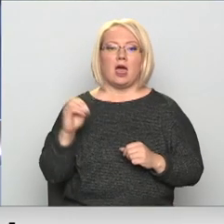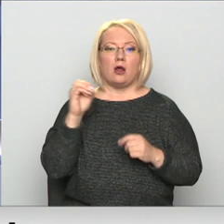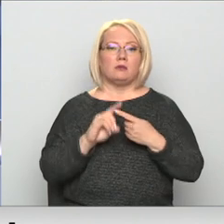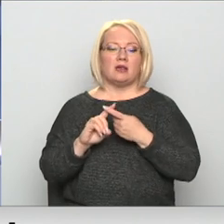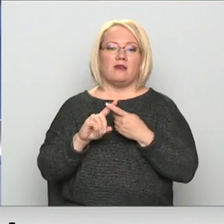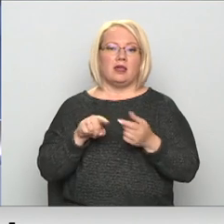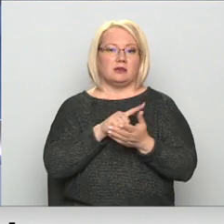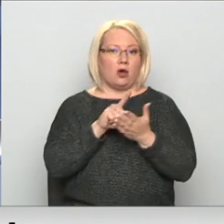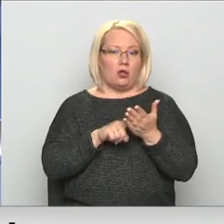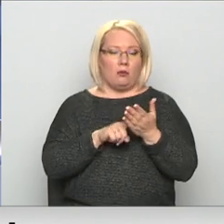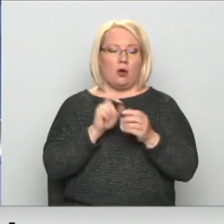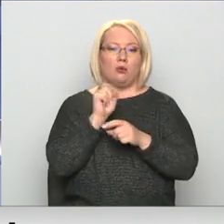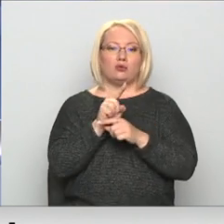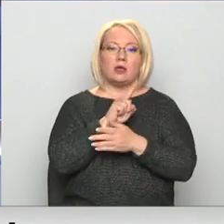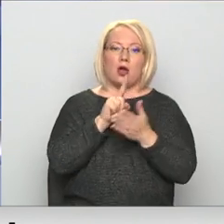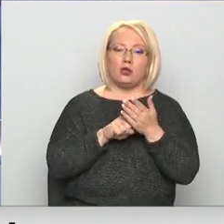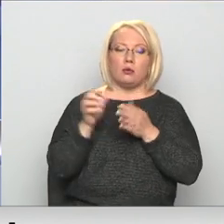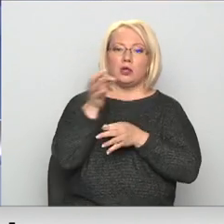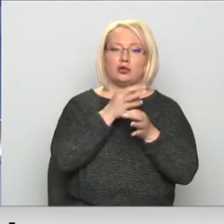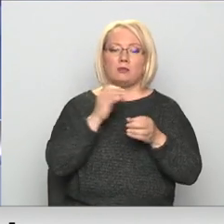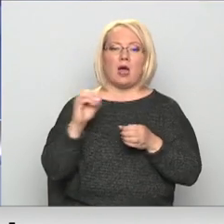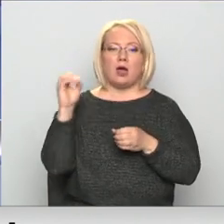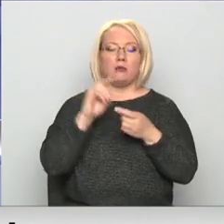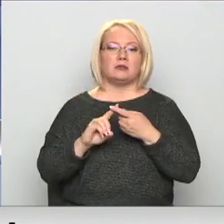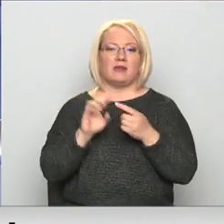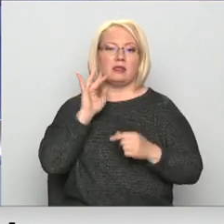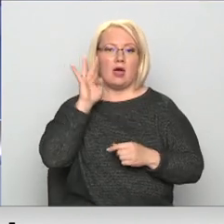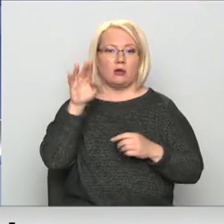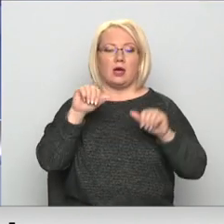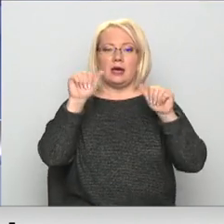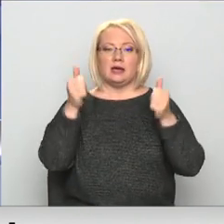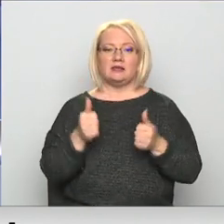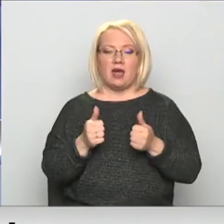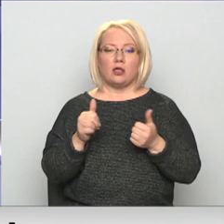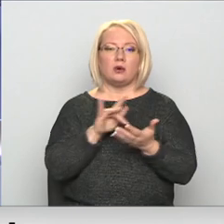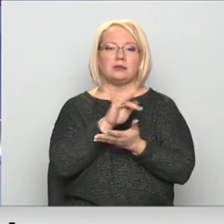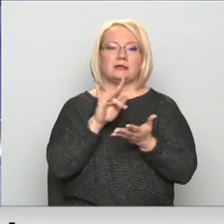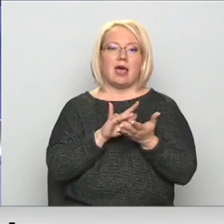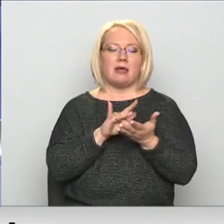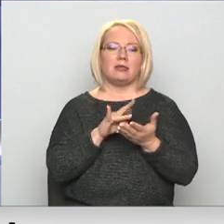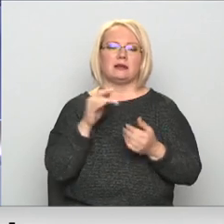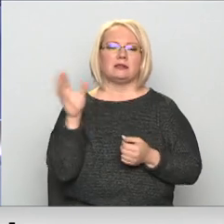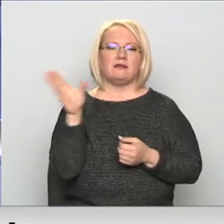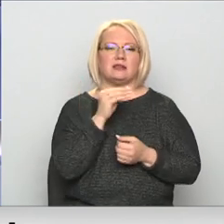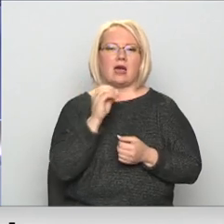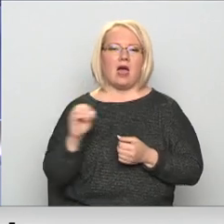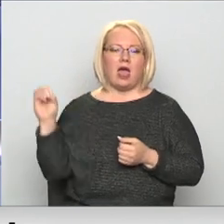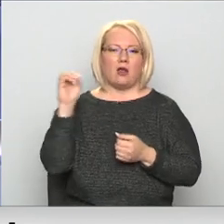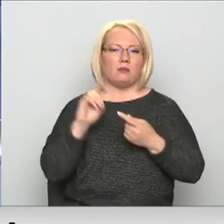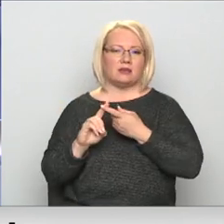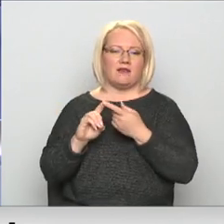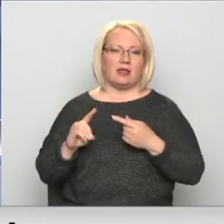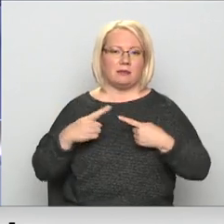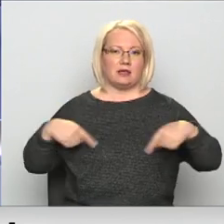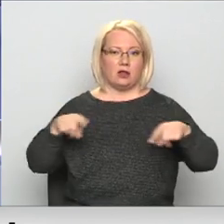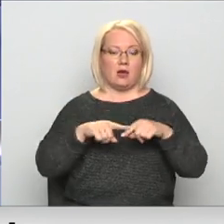jautājumos, uzdot jautājumus un diskutēt par Savienības nākotni, ir izveidoti Europe Direct centri visā Eiropas Savienības teritorijā. 7